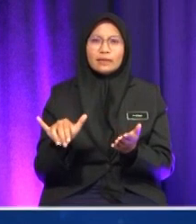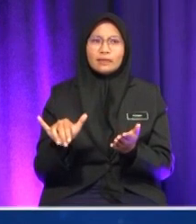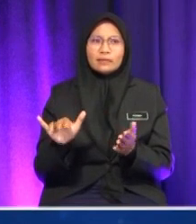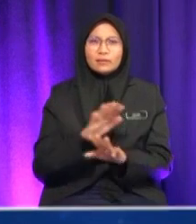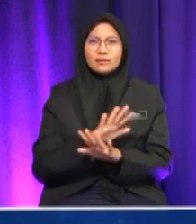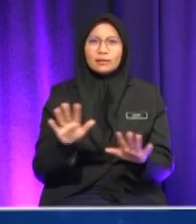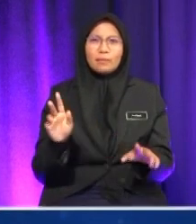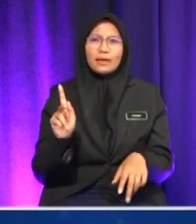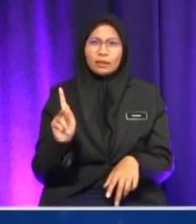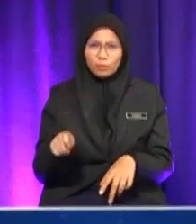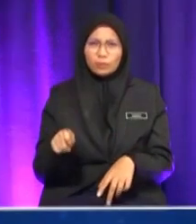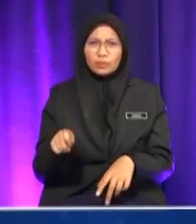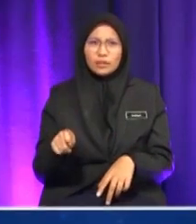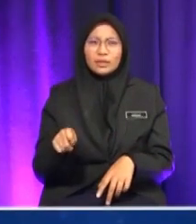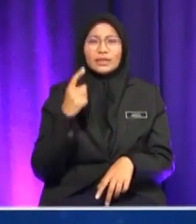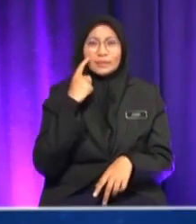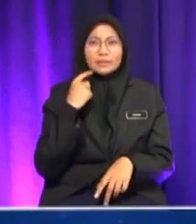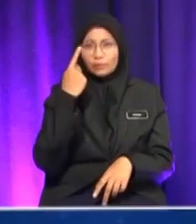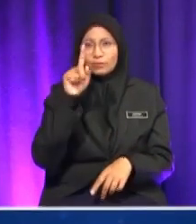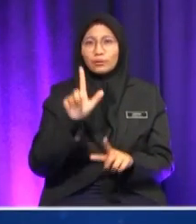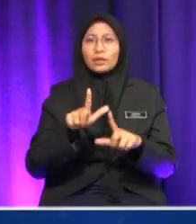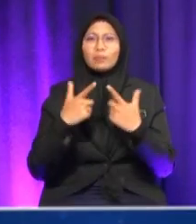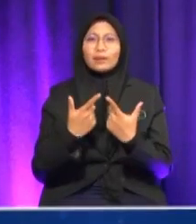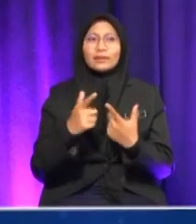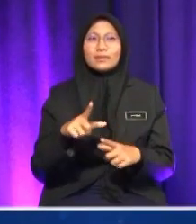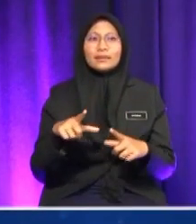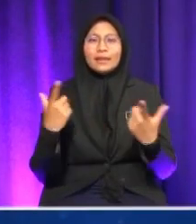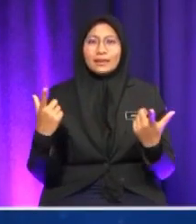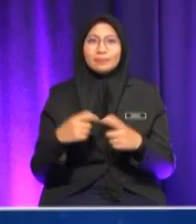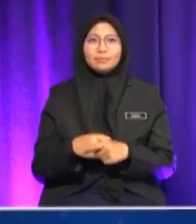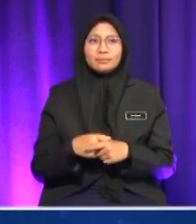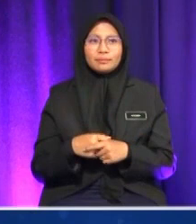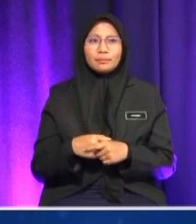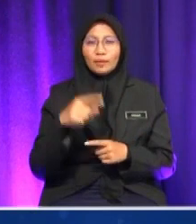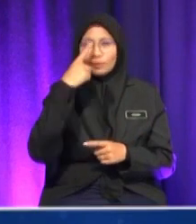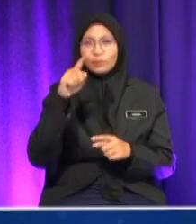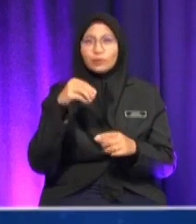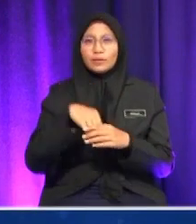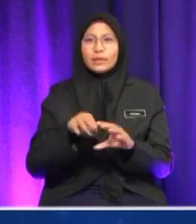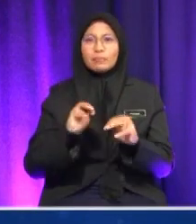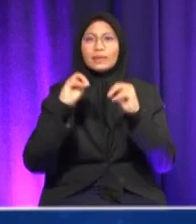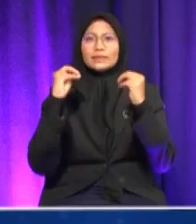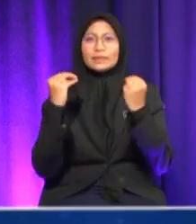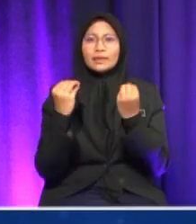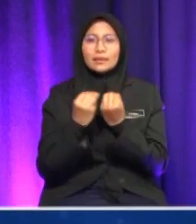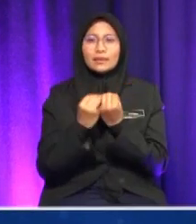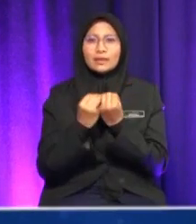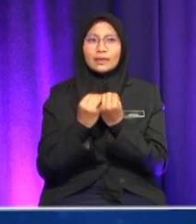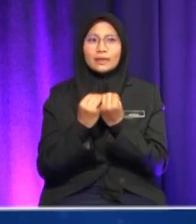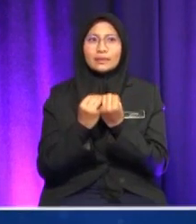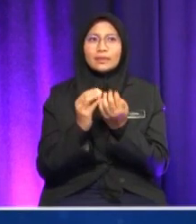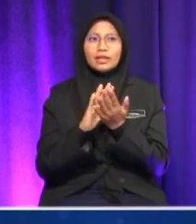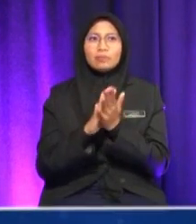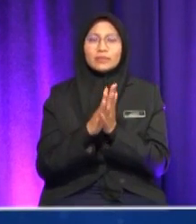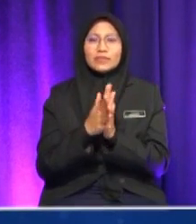mereka pula terpaksa terbeban kan? Ya, seterusnya untuk masyarakat pula. Yang pertama, melahirkan persaingan yang tidak sihat